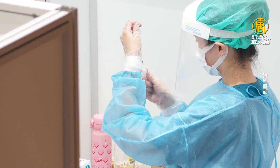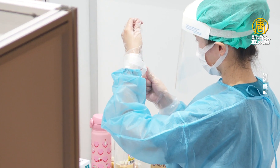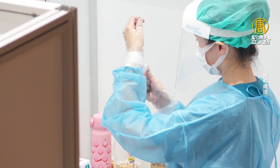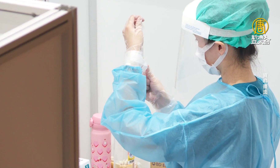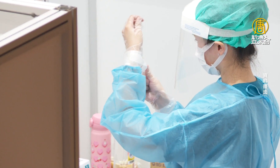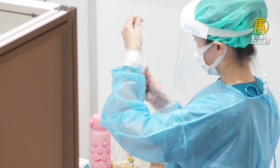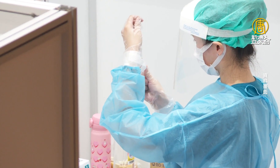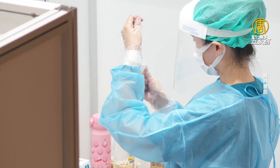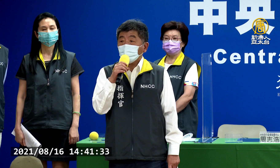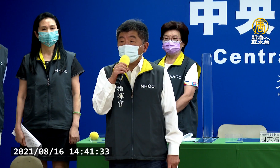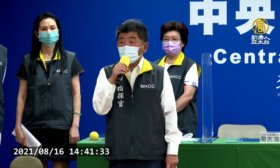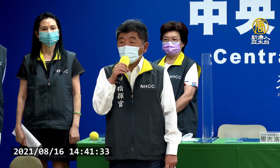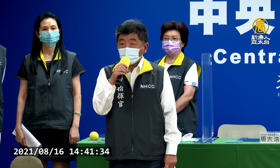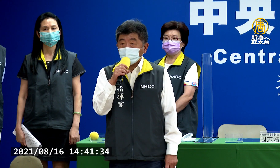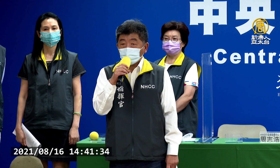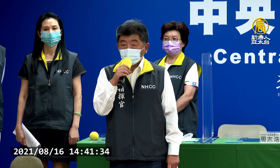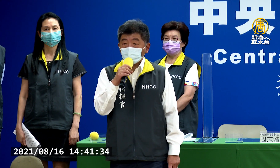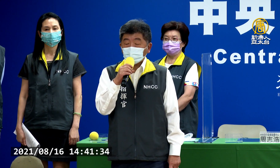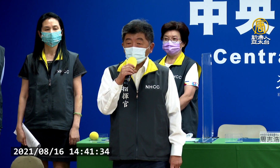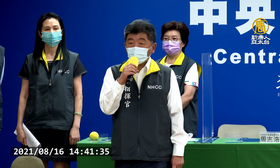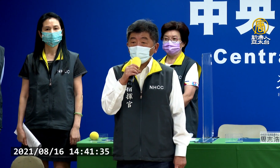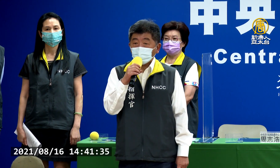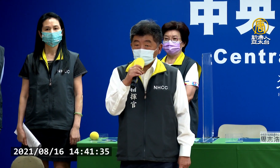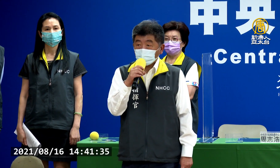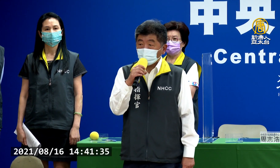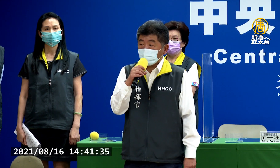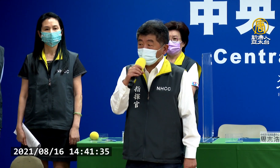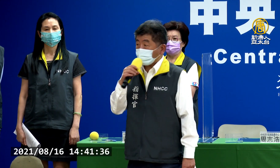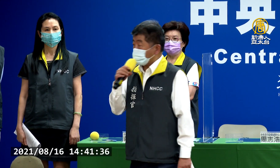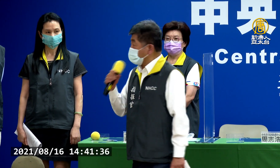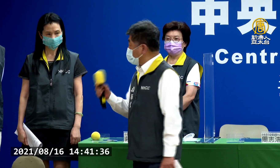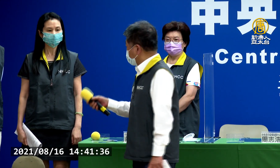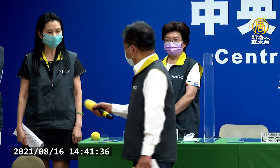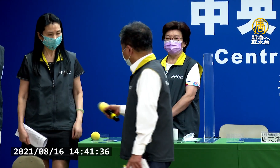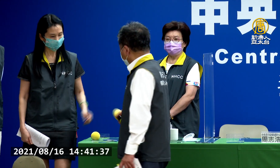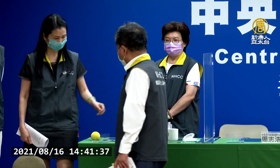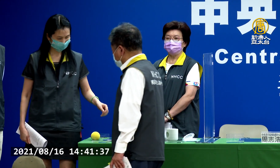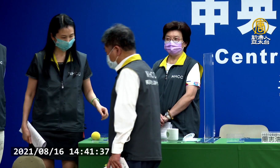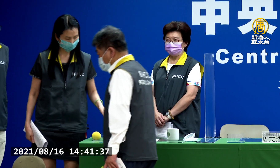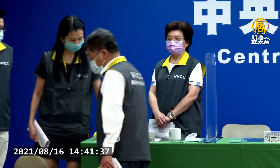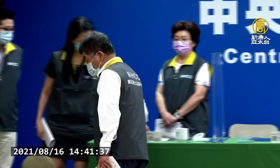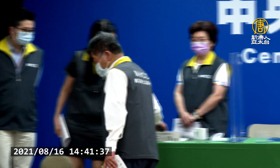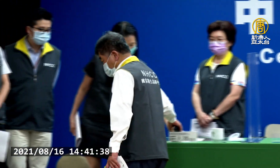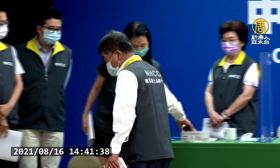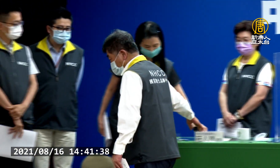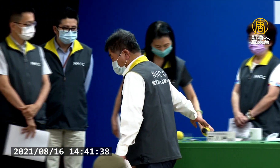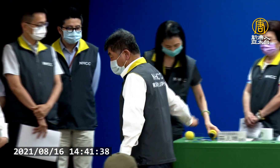30万人完成预约。新唐人亚太电视黄亮简、黄燕玲，台湾台北报道。